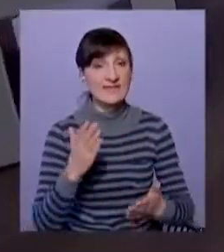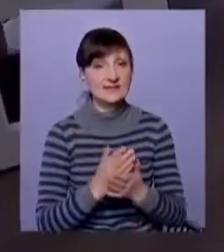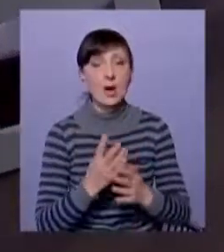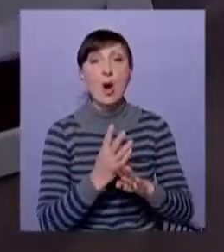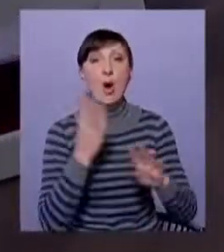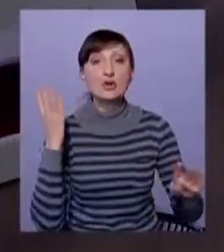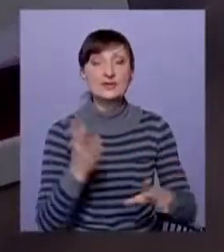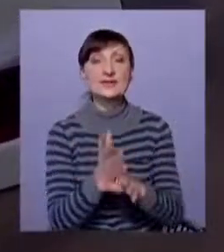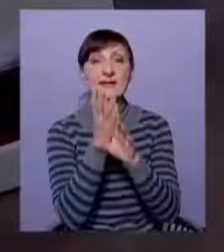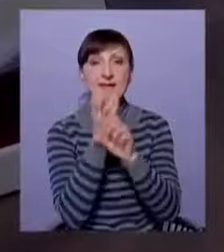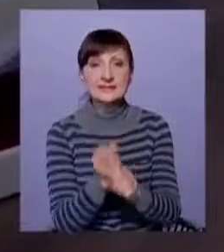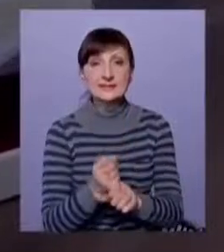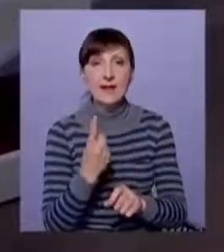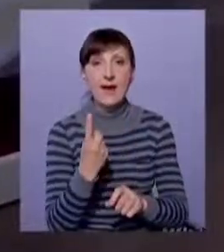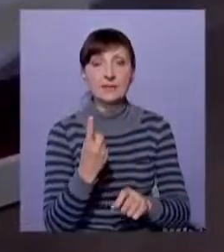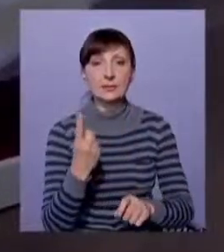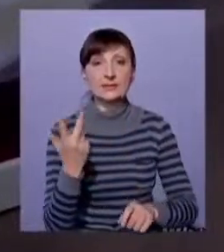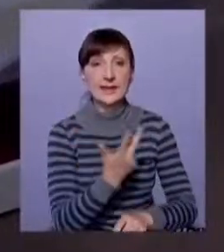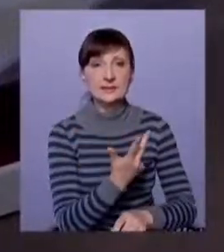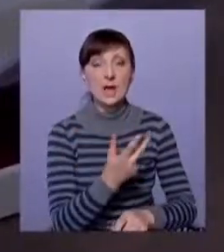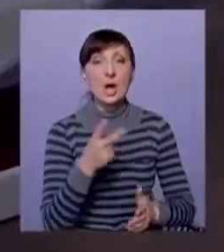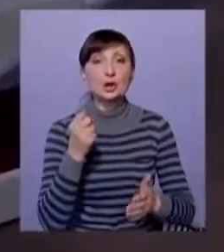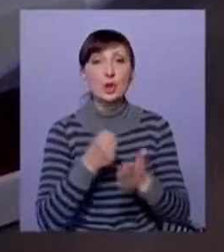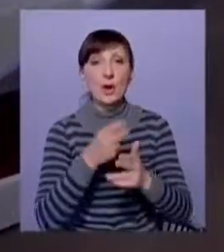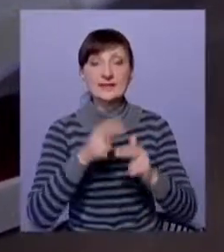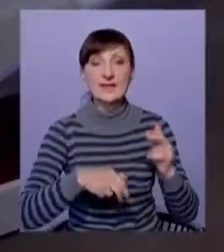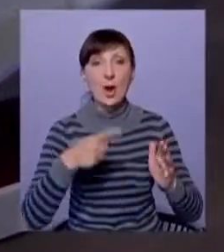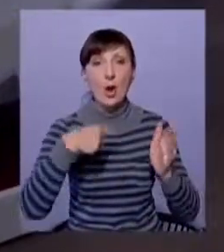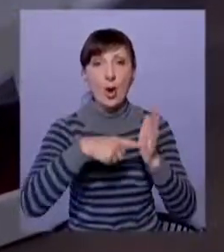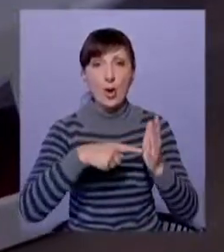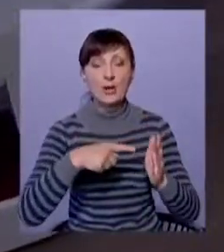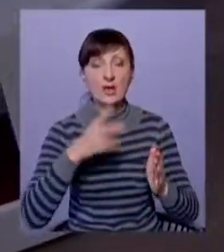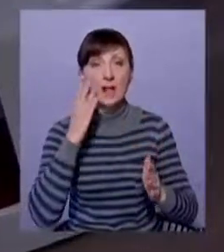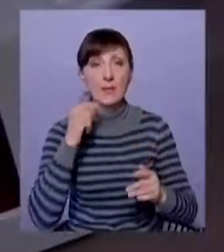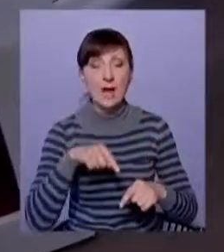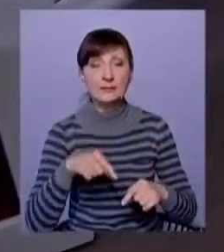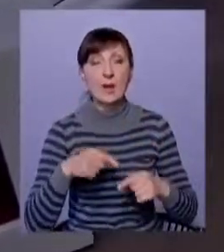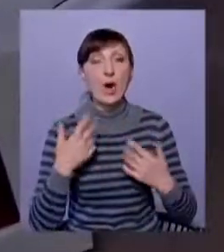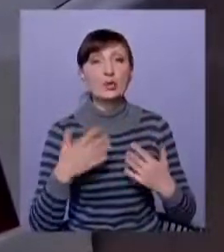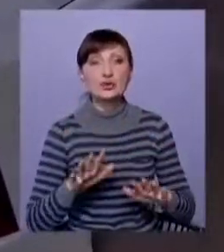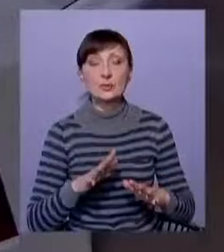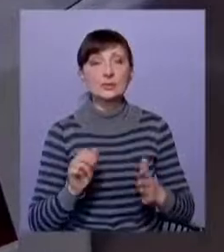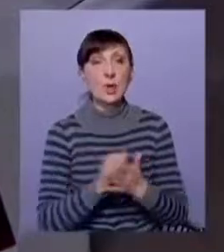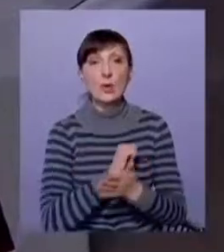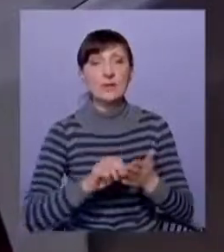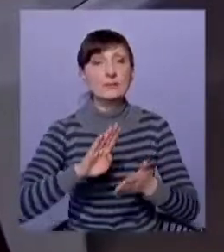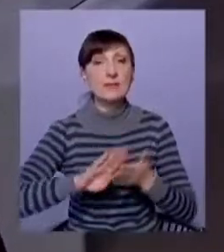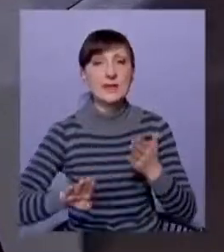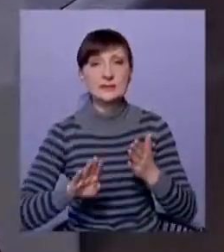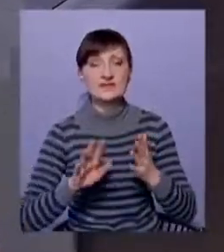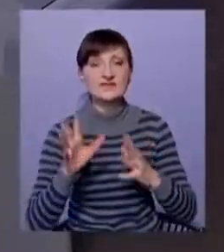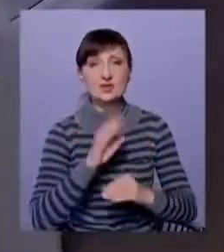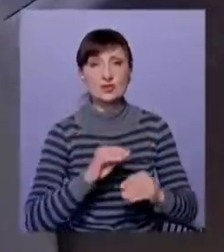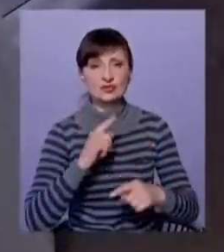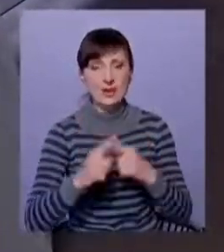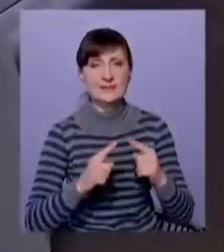очереди сократилось на треть. И, наконец, до конца года все городские поликлиники перейдут на безбумажный формат. Вся эта